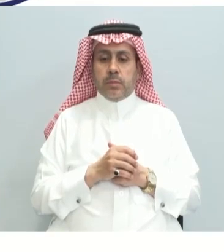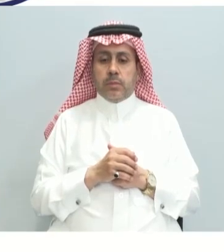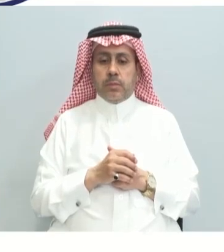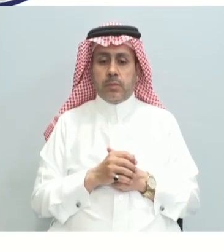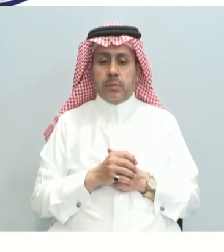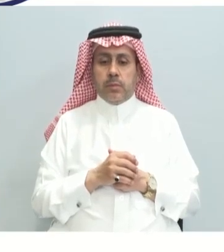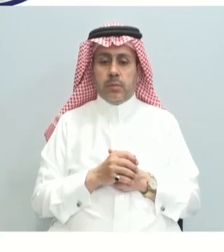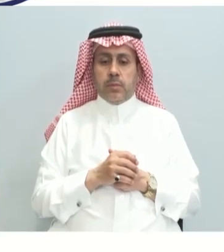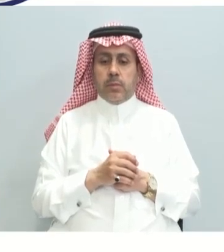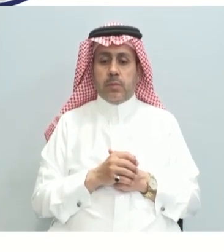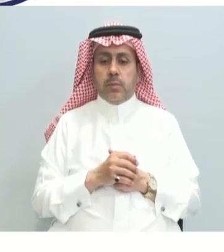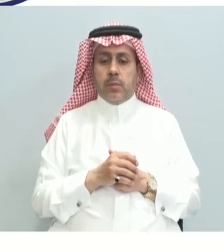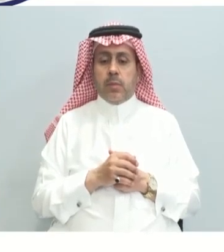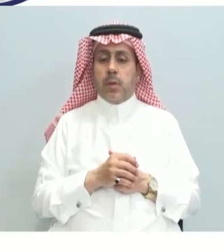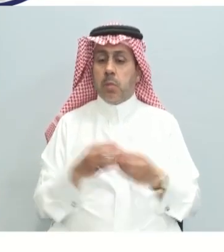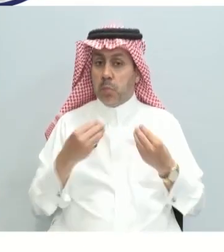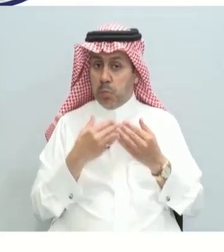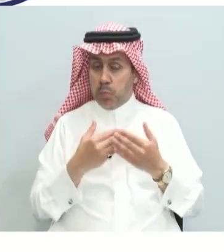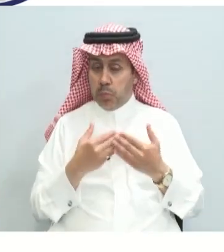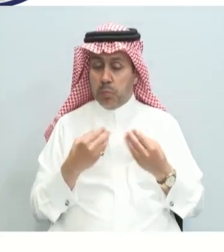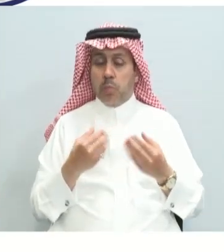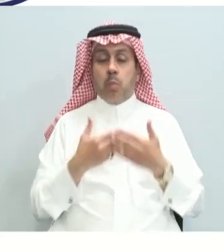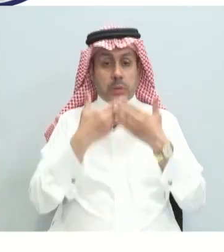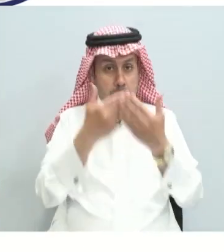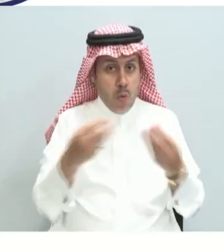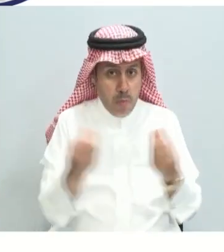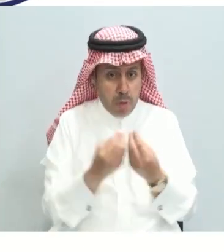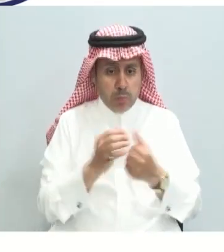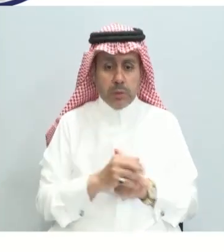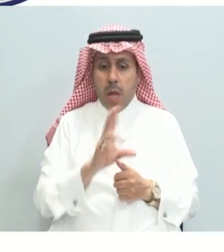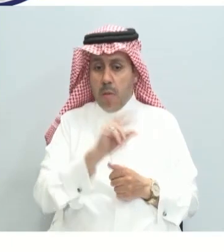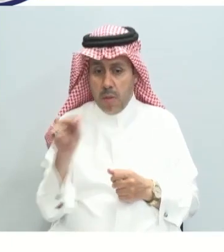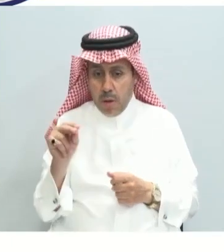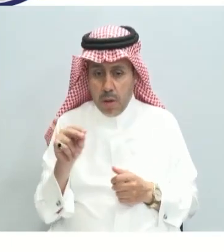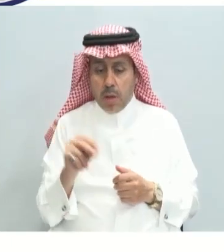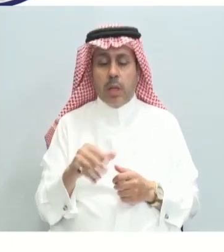والنجاح. بالتعاون مع مجموعتك أعطني ثلاث أمثلة أخرى للتفاؤل.